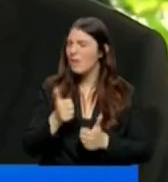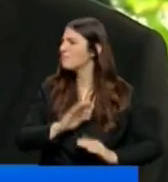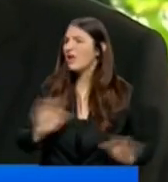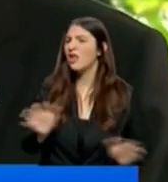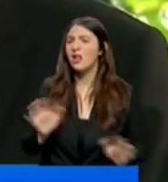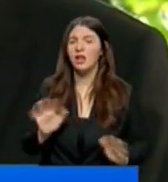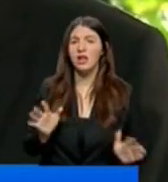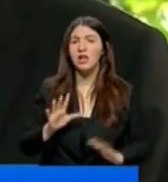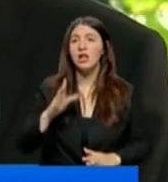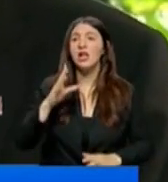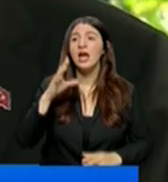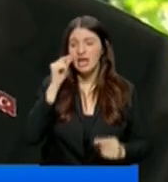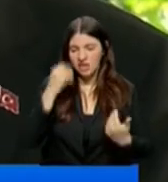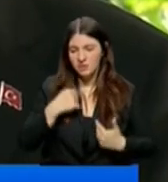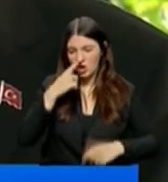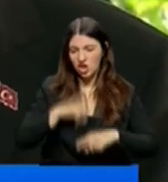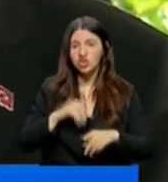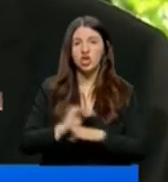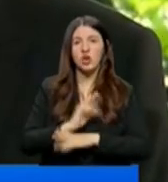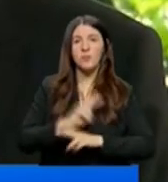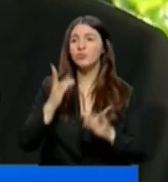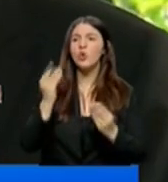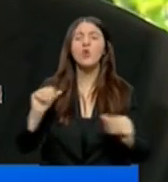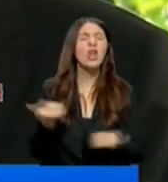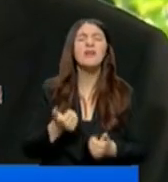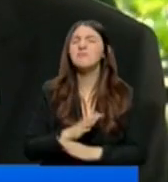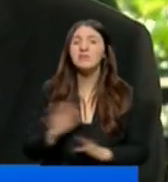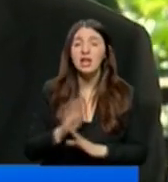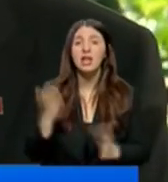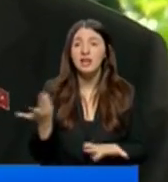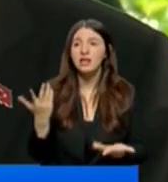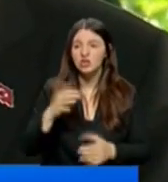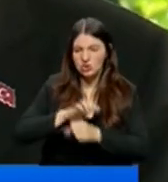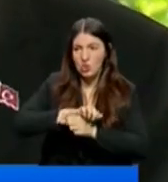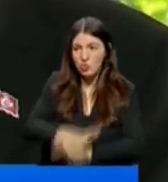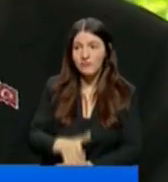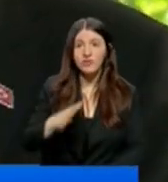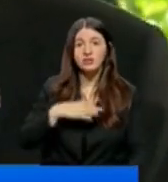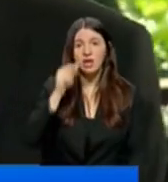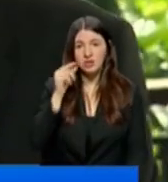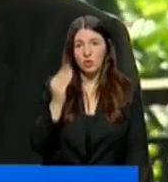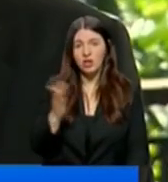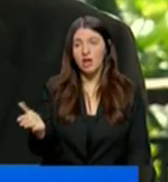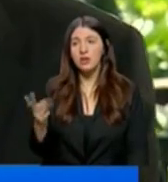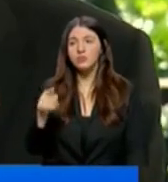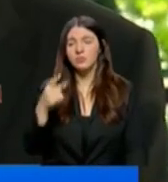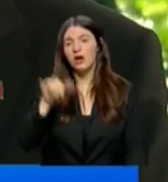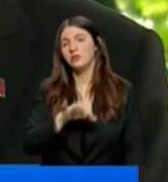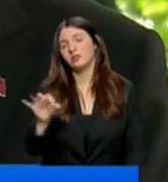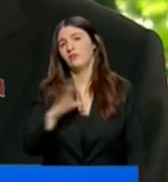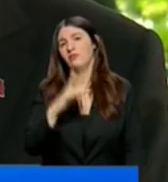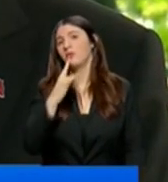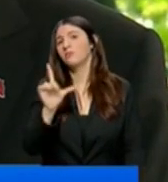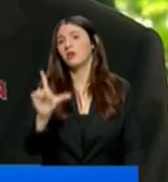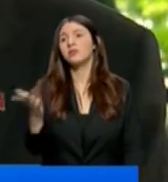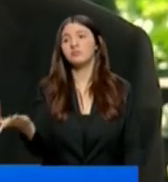olmasın. Kimliği, inancı, yaşam tarzı ne olursa olsun. Ya zulme uğradığı zaman insan olarak ya burada bir haksızlık var